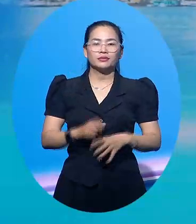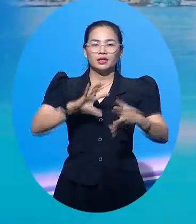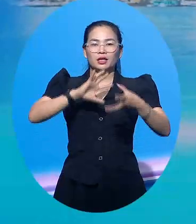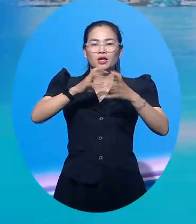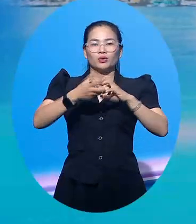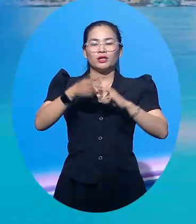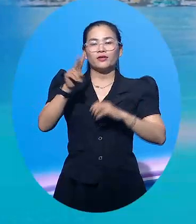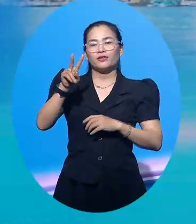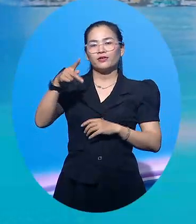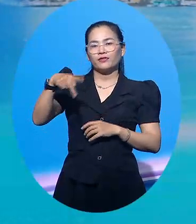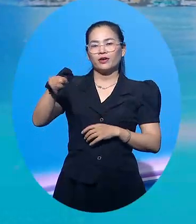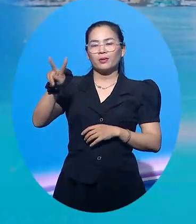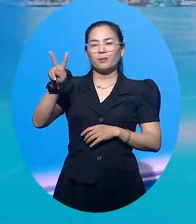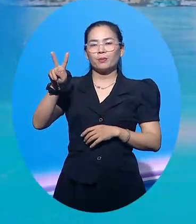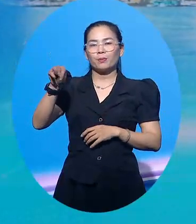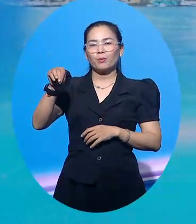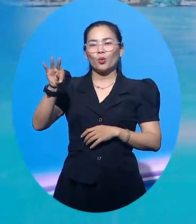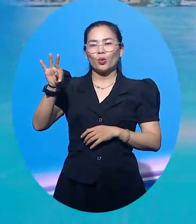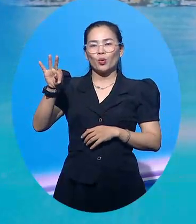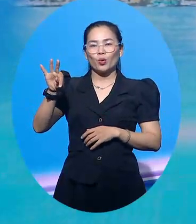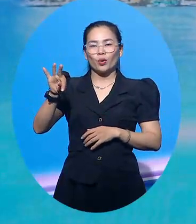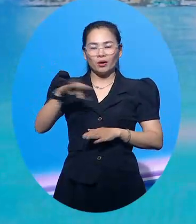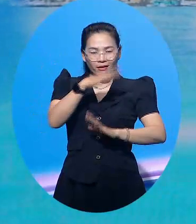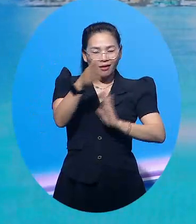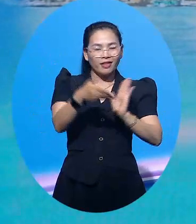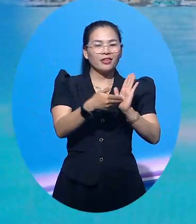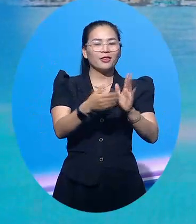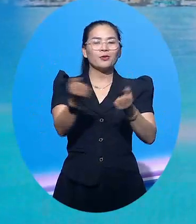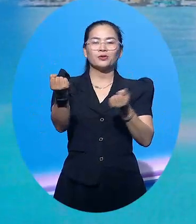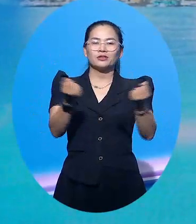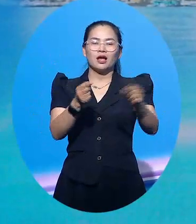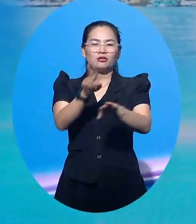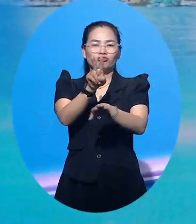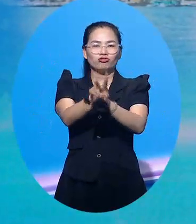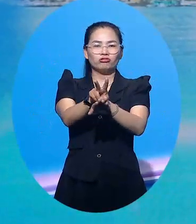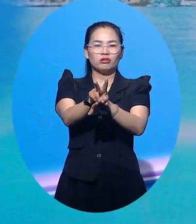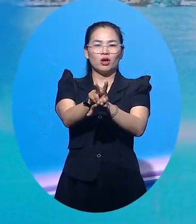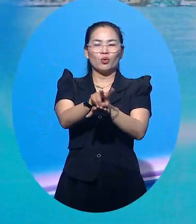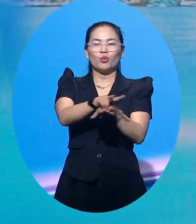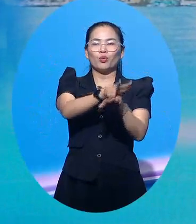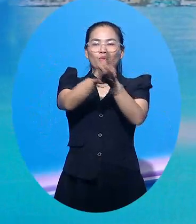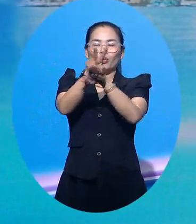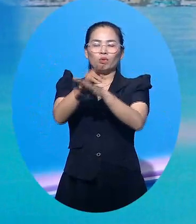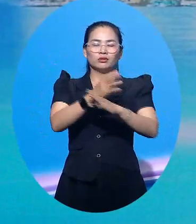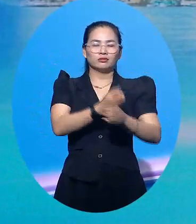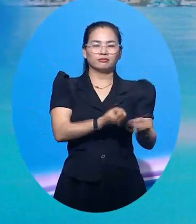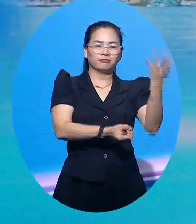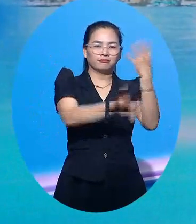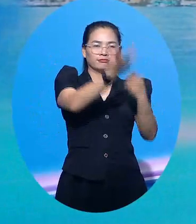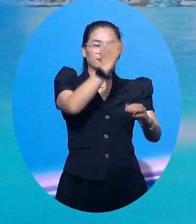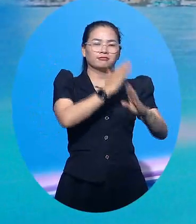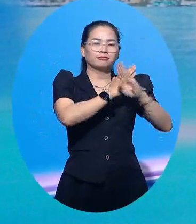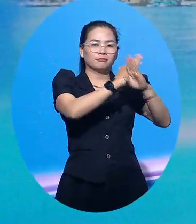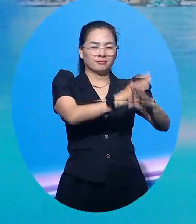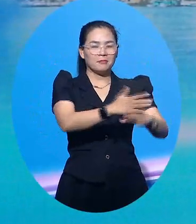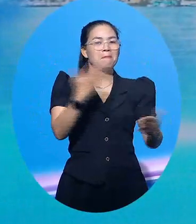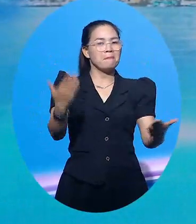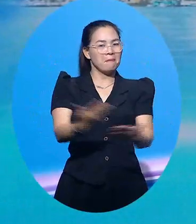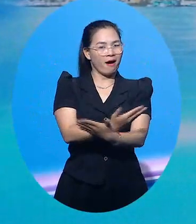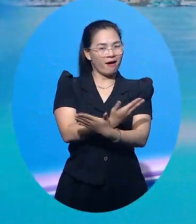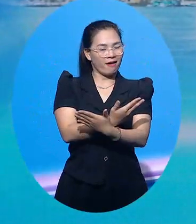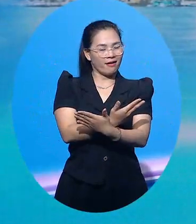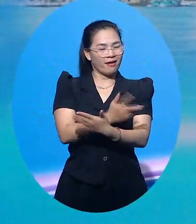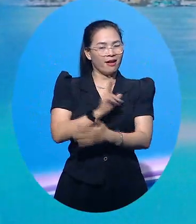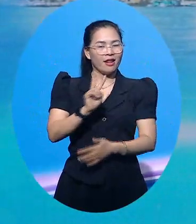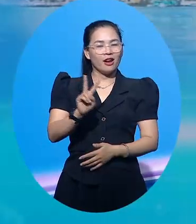công ty Vĩnh Phát Motors vừa ra mắt xe chữa cháy Pickup S100, loại xe chữa cháy cỡ nhỏ được sản xuất lắp ráp tại Việt Nam với tính linh